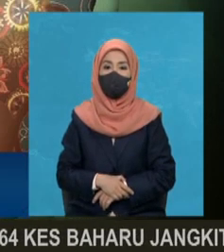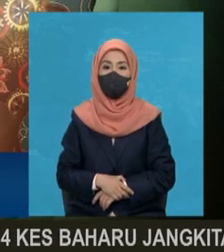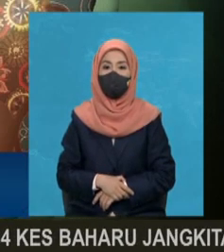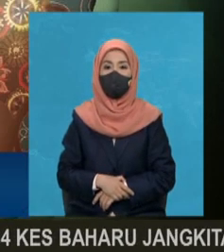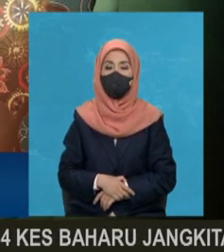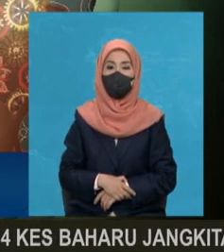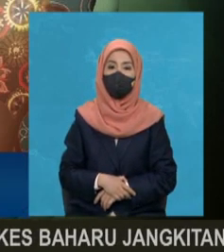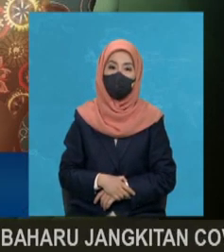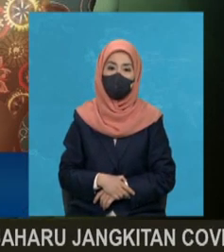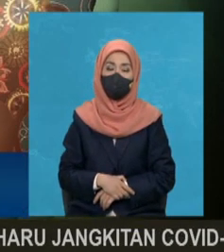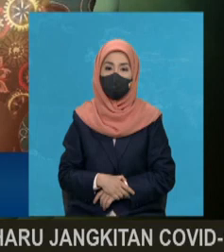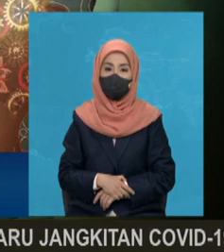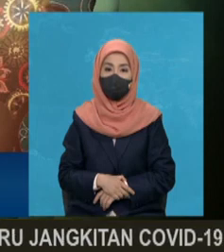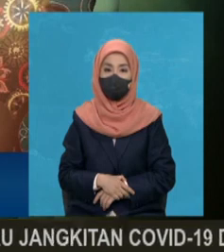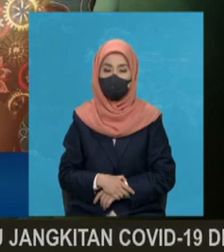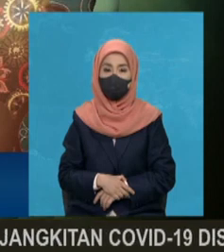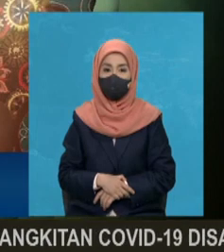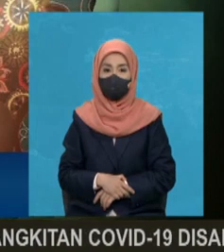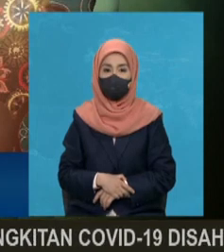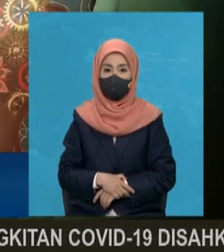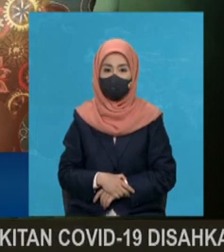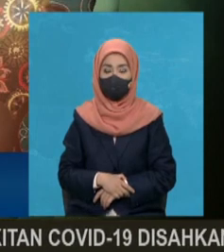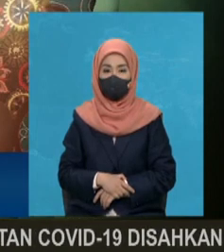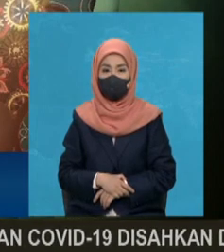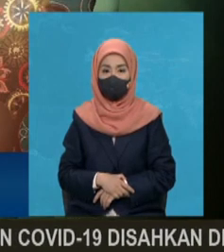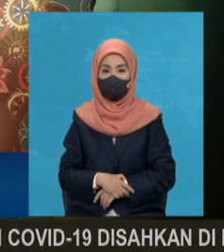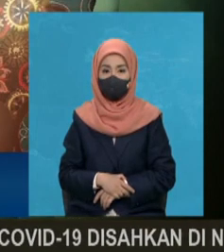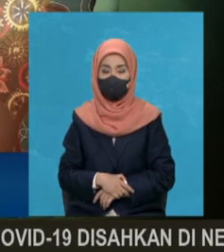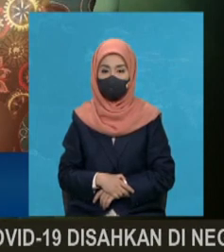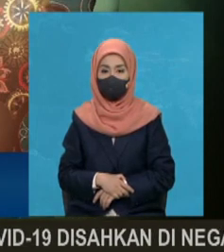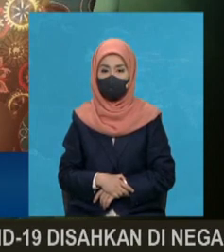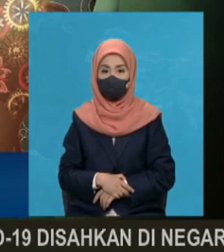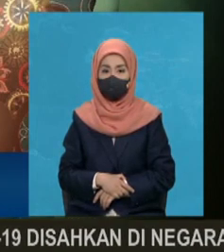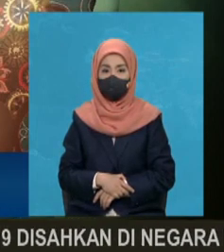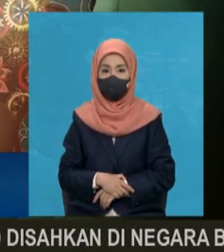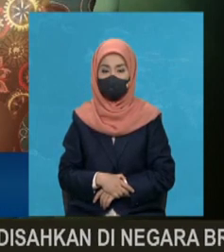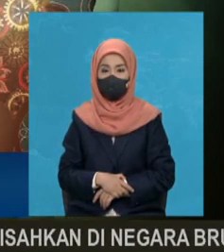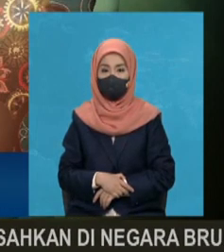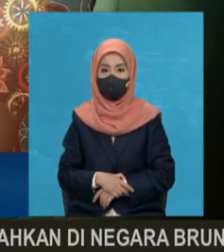Hai yasin walquranil hakim